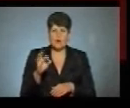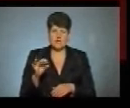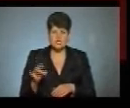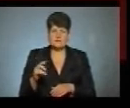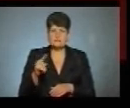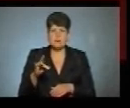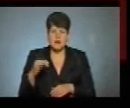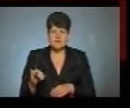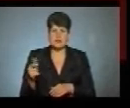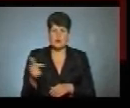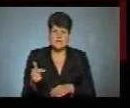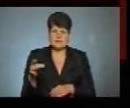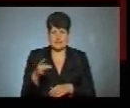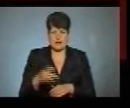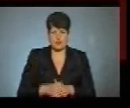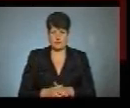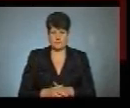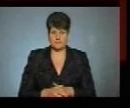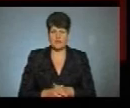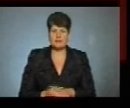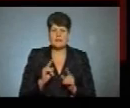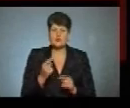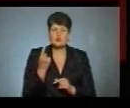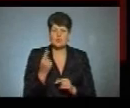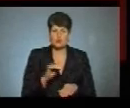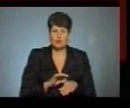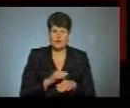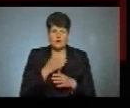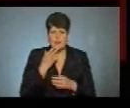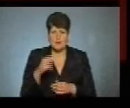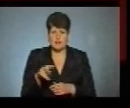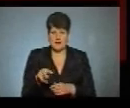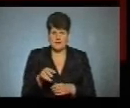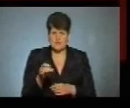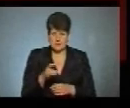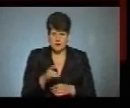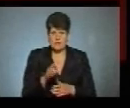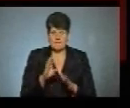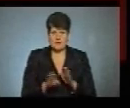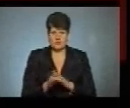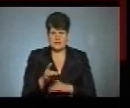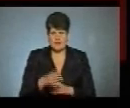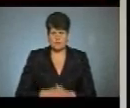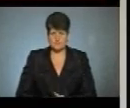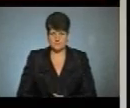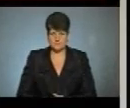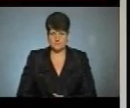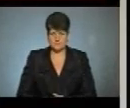Збаразькому та Гусятинському районах. Жодного хворого наразі немає в Лановецькому та Підволочиському районах.